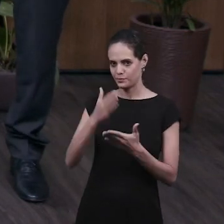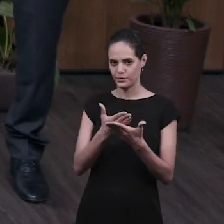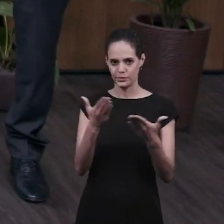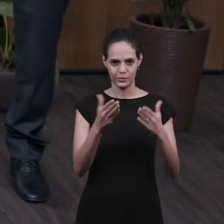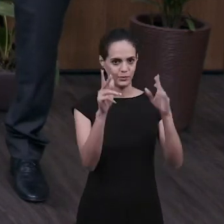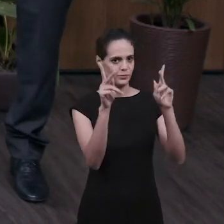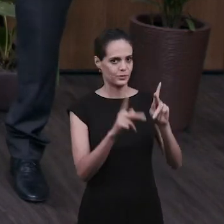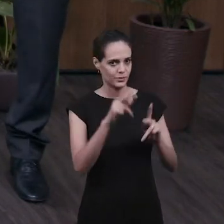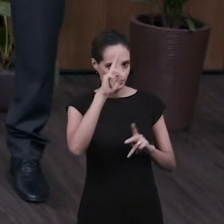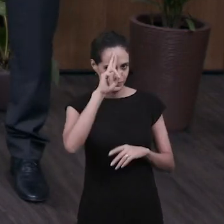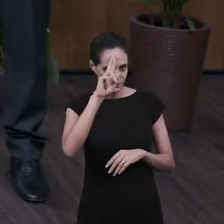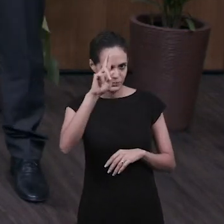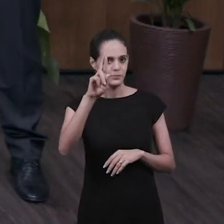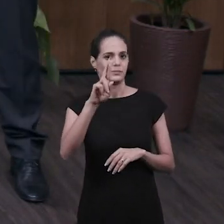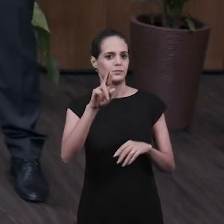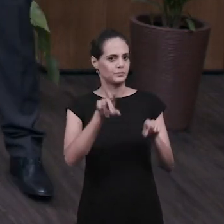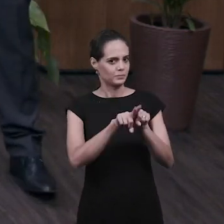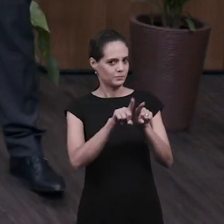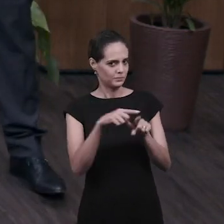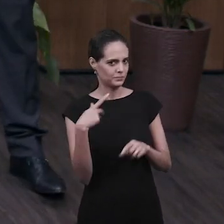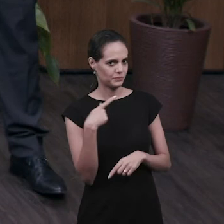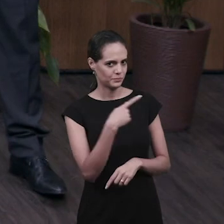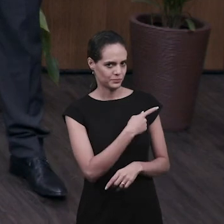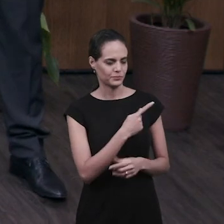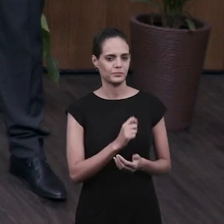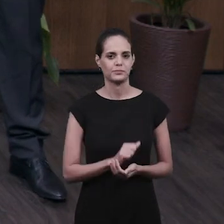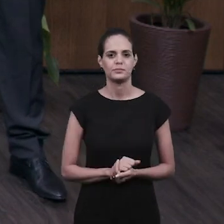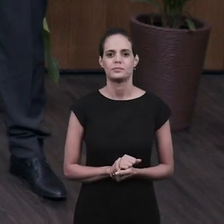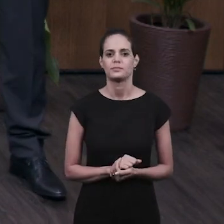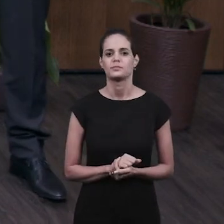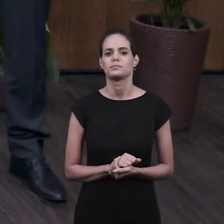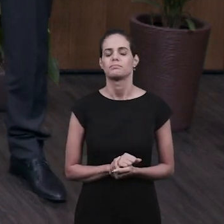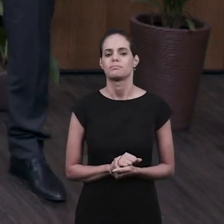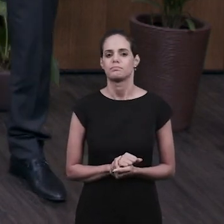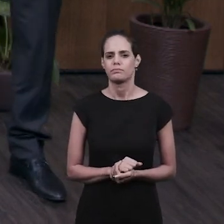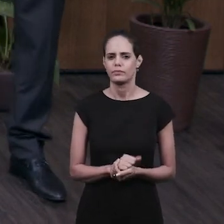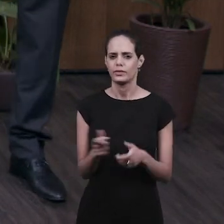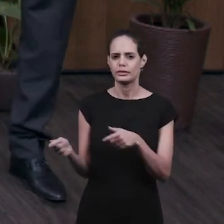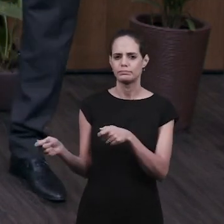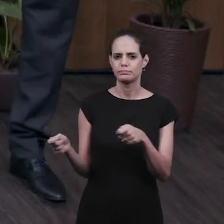la paix du Seigneur, Pasteur Daniel. Ce volet présente